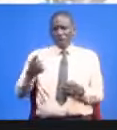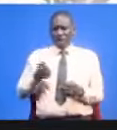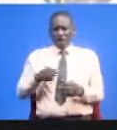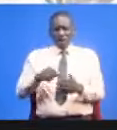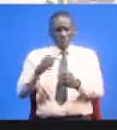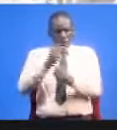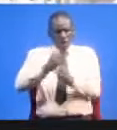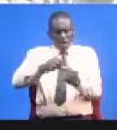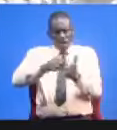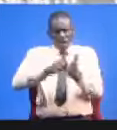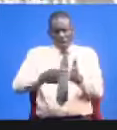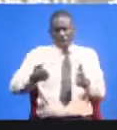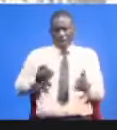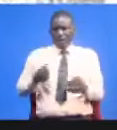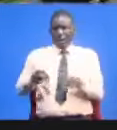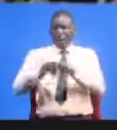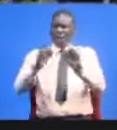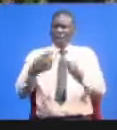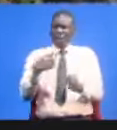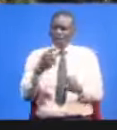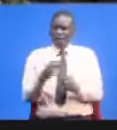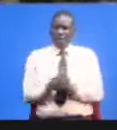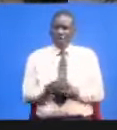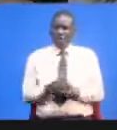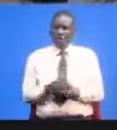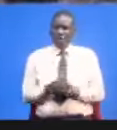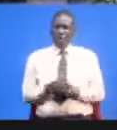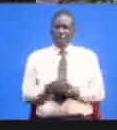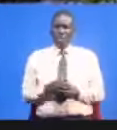hard working girl as I can put it.